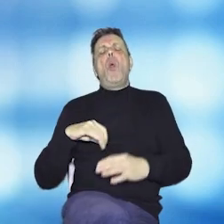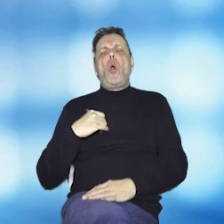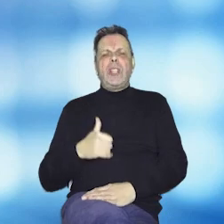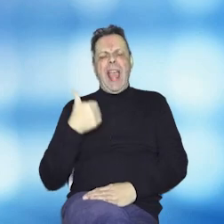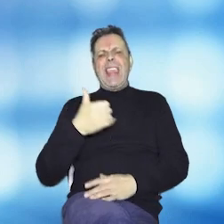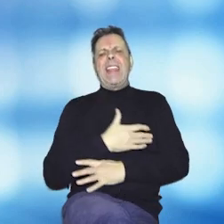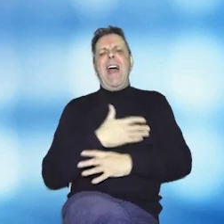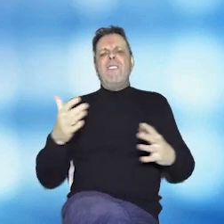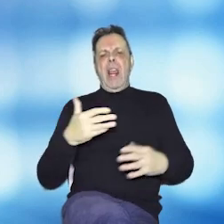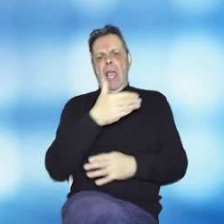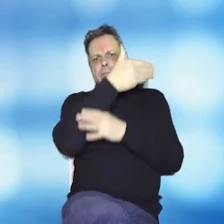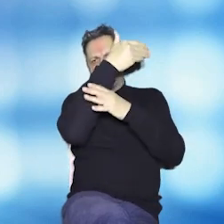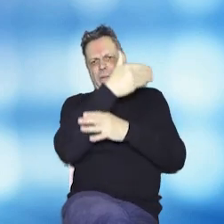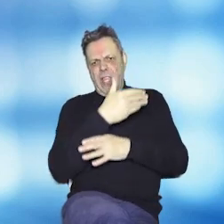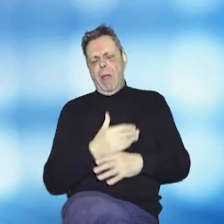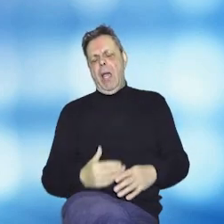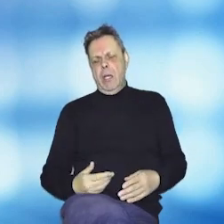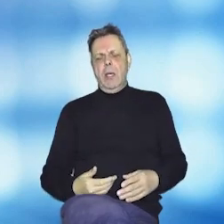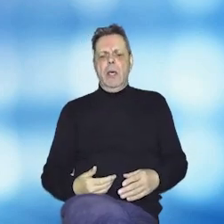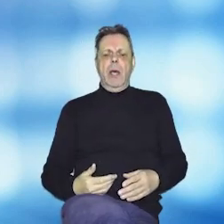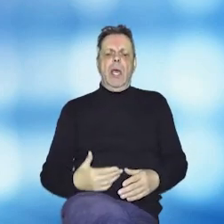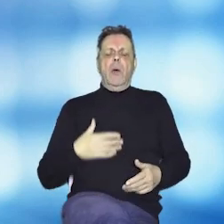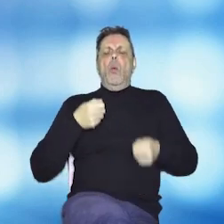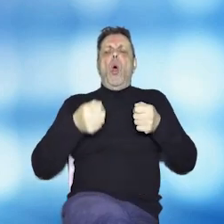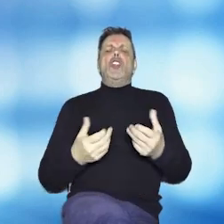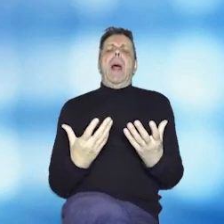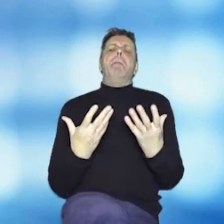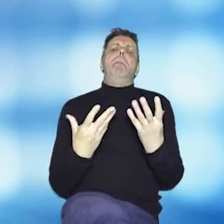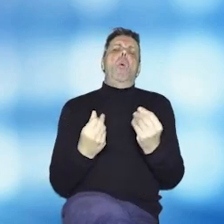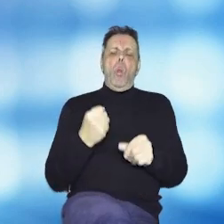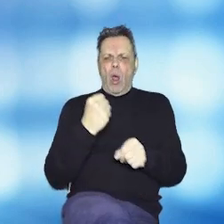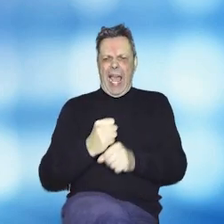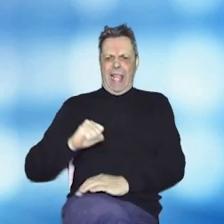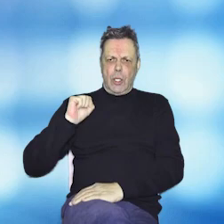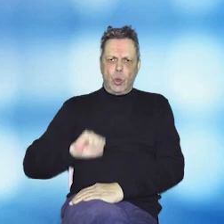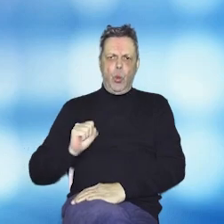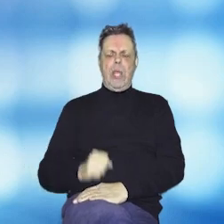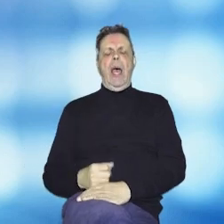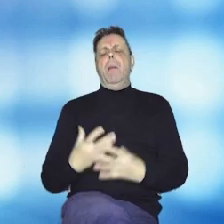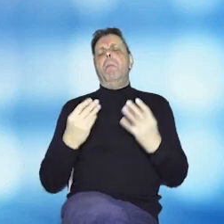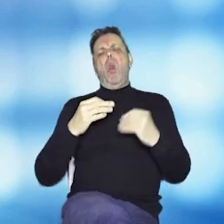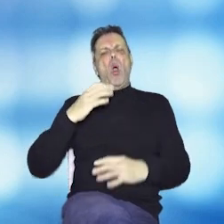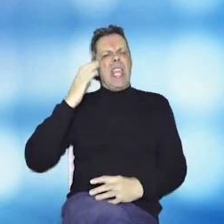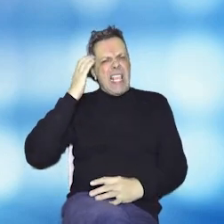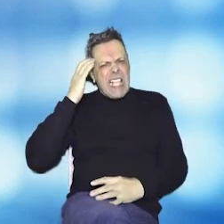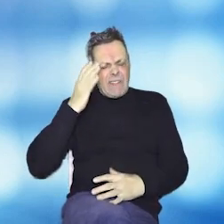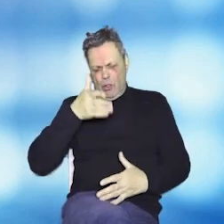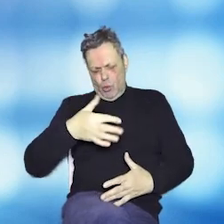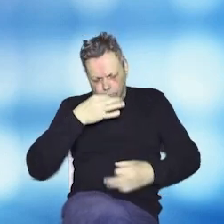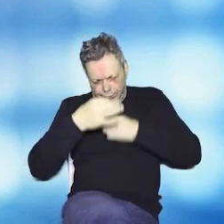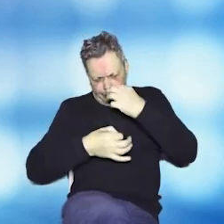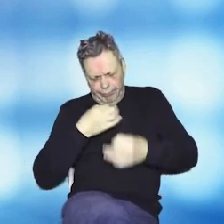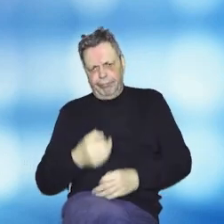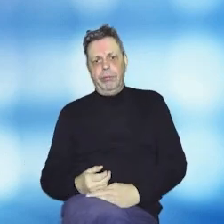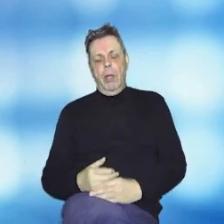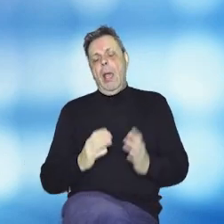godina, jedna velika firma multinacionalna je uložila puno rada, puno truda, brojni znanstvenici su na tome